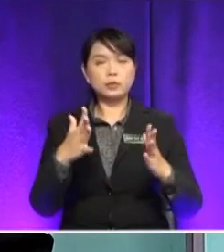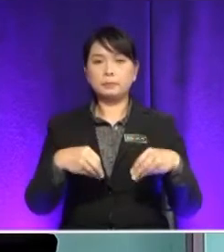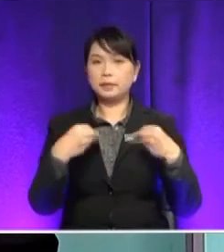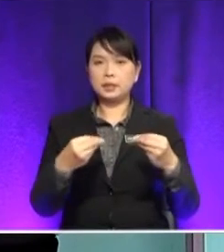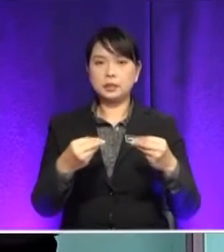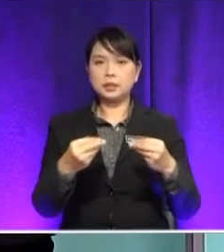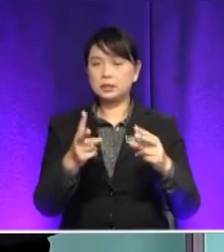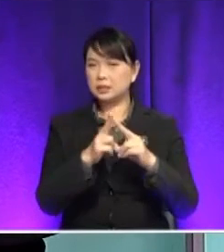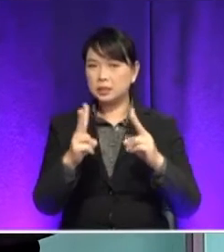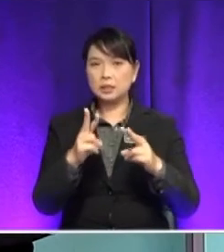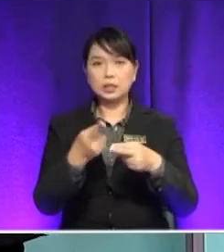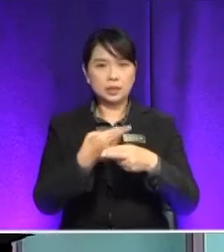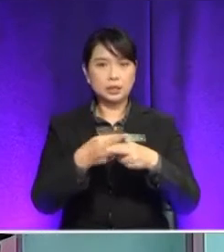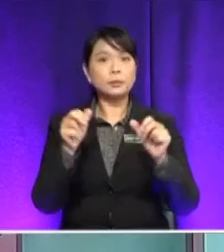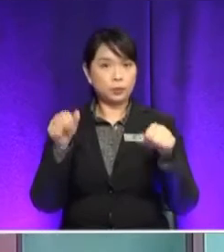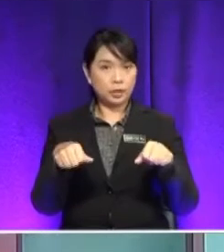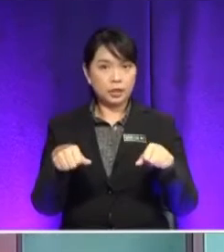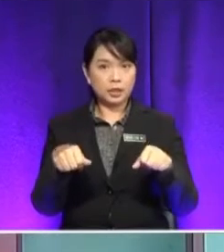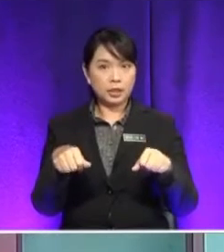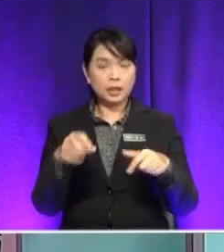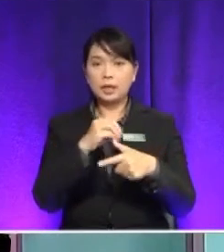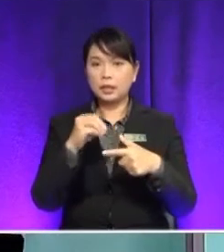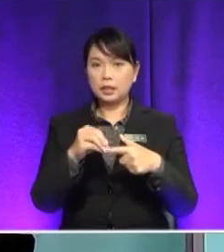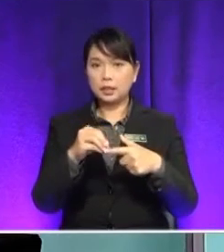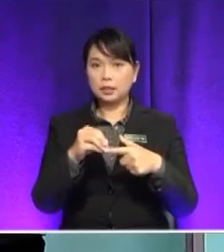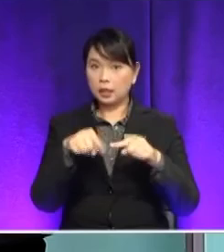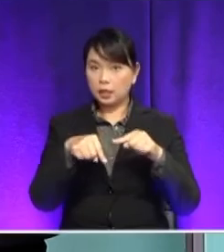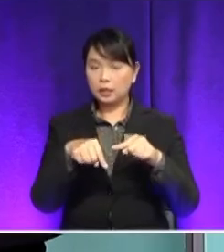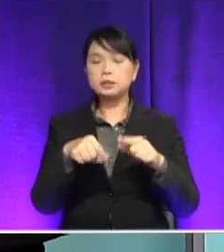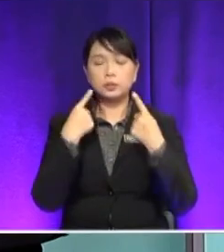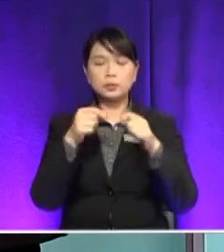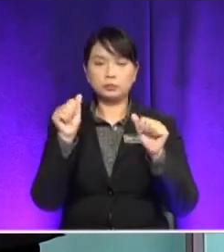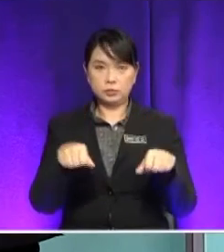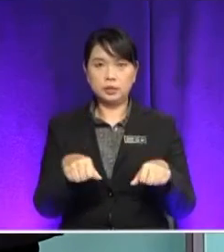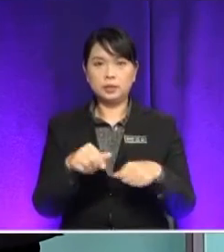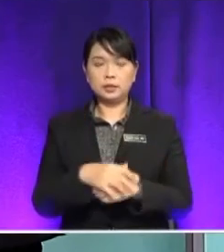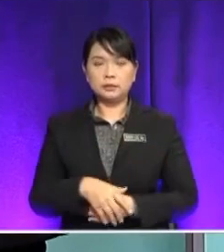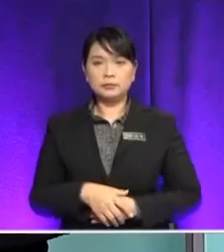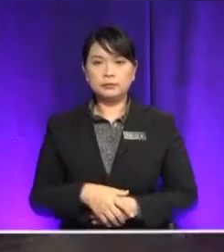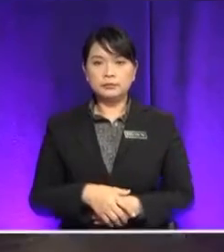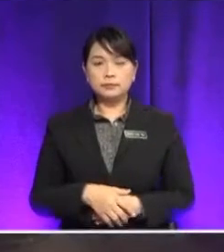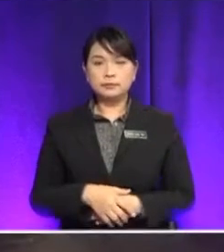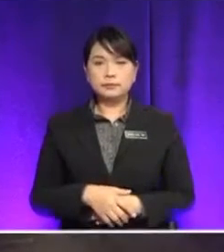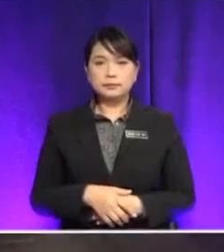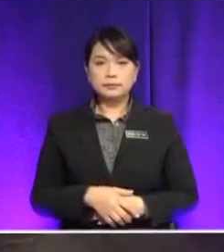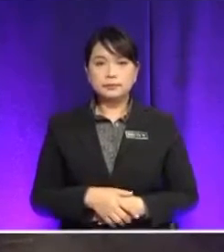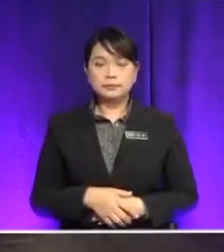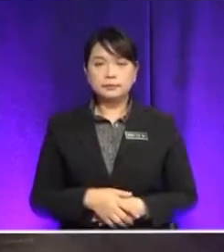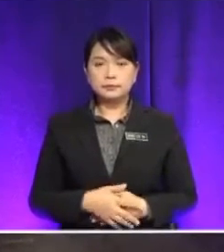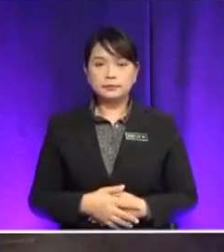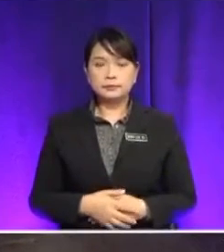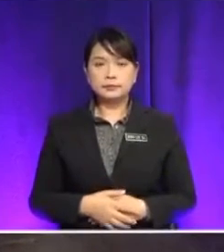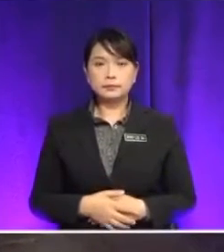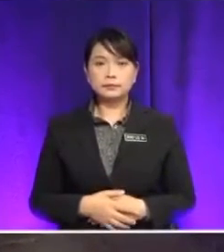oleh ataupun tidak Oke jawabannya boleh kalau kemari baik hati bolehlah Iya kalau aku Matta